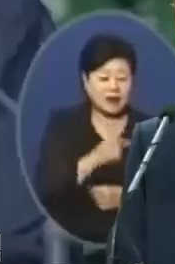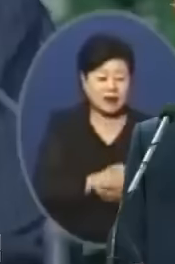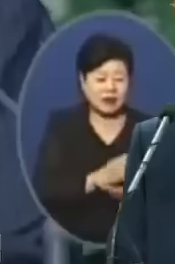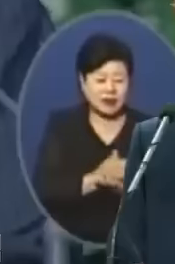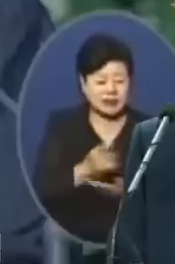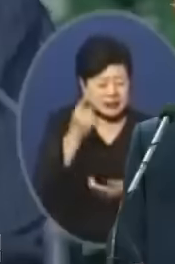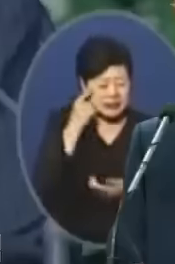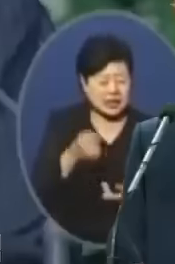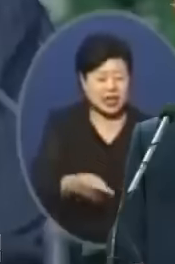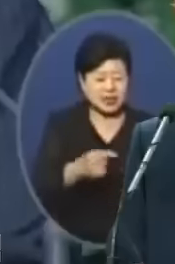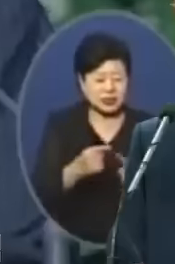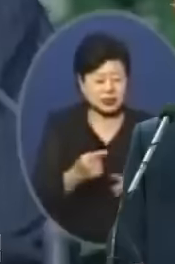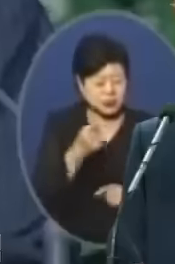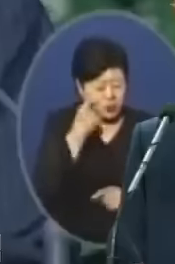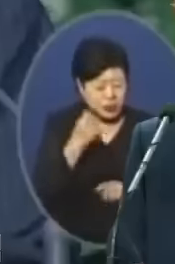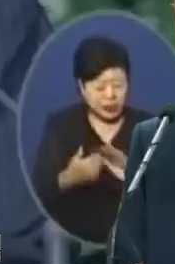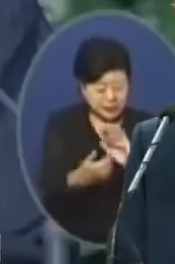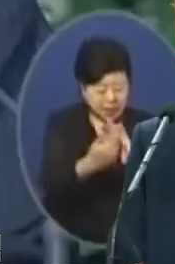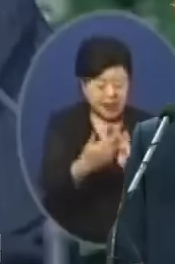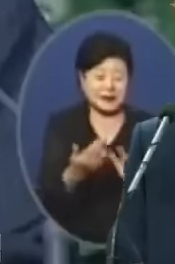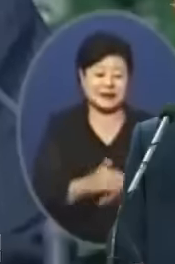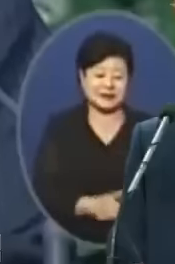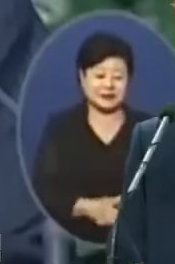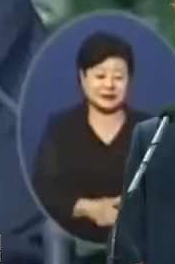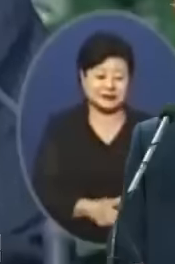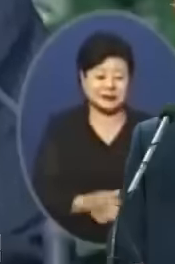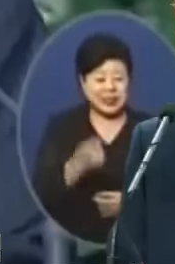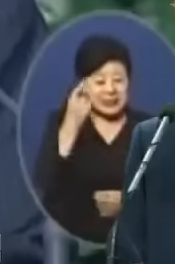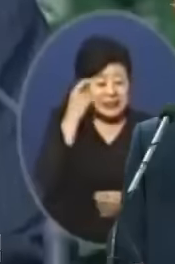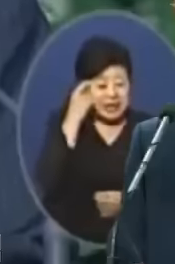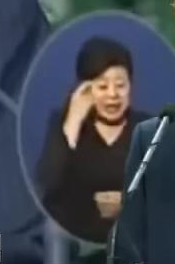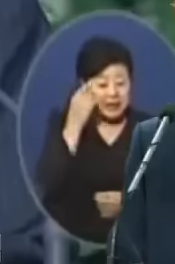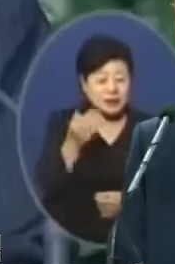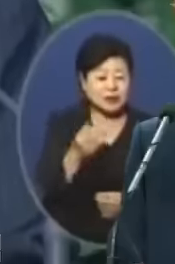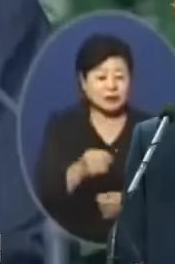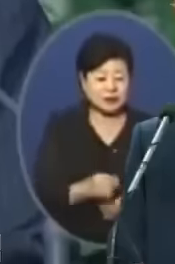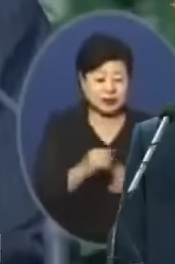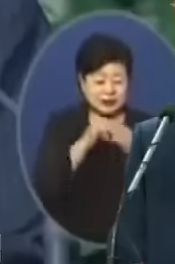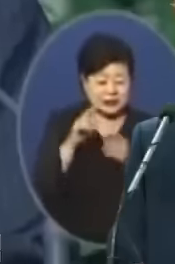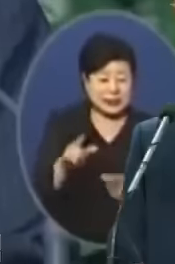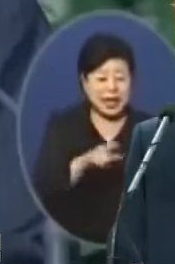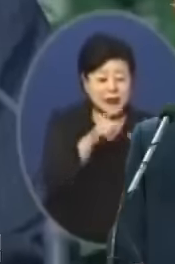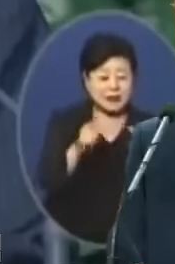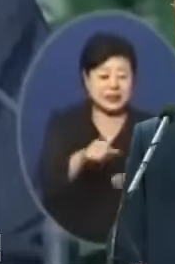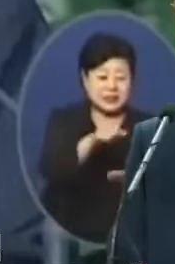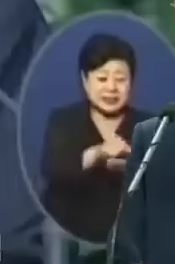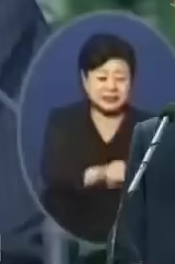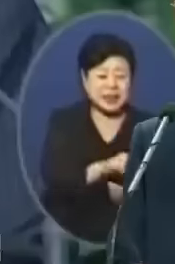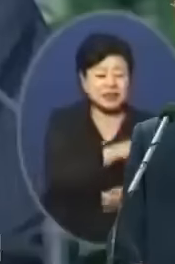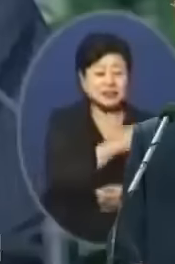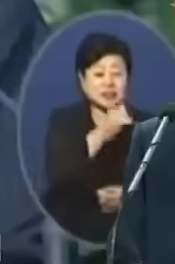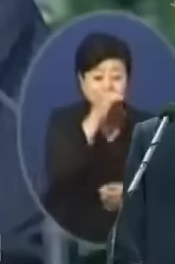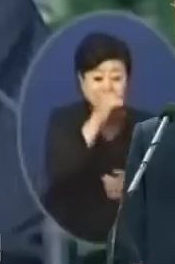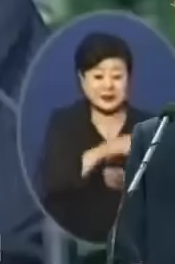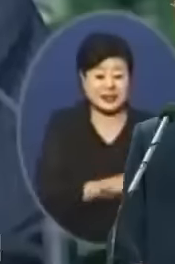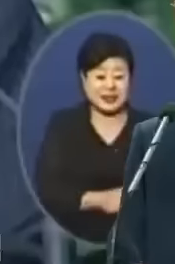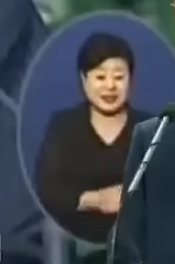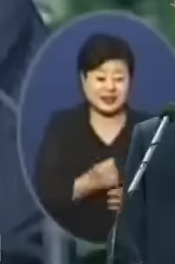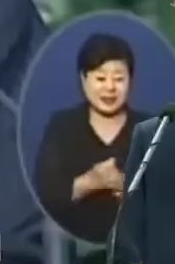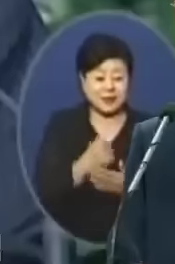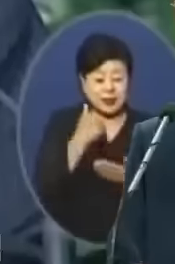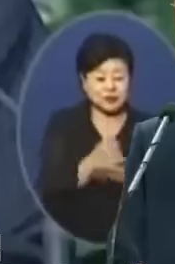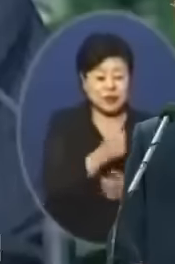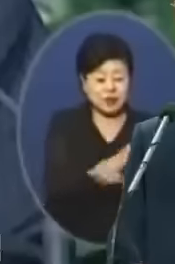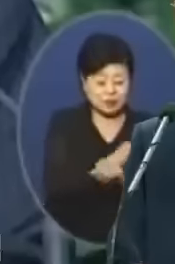다른 생각에 못 들어오게 해야 되는 것입니다. 생각이 여러분의 인생을 지배하는 능력이 있는 것입니다. 그러므로